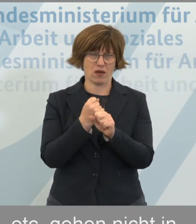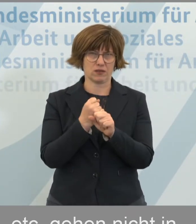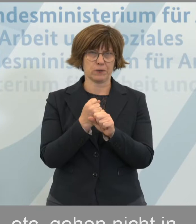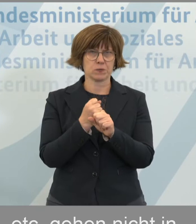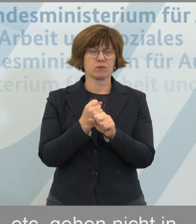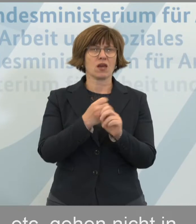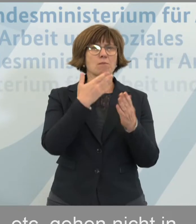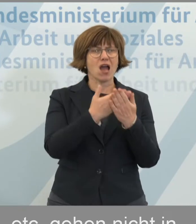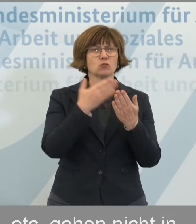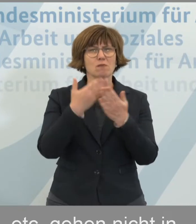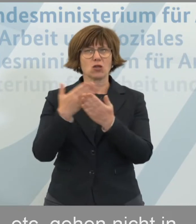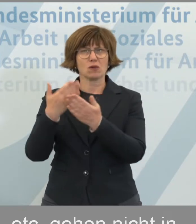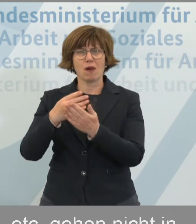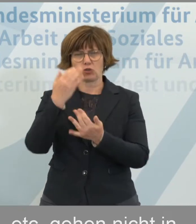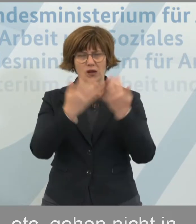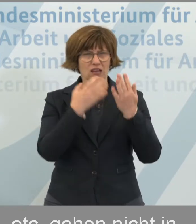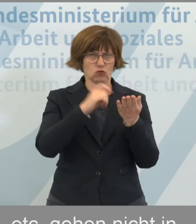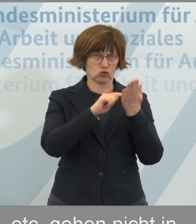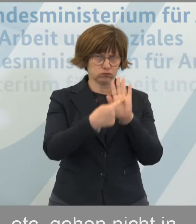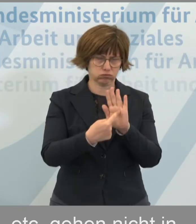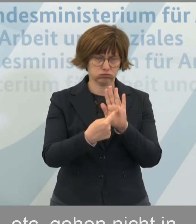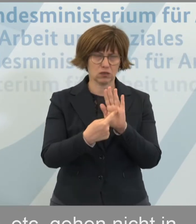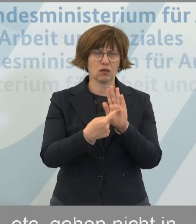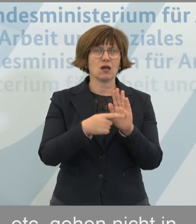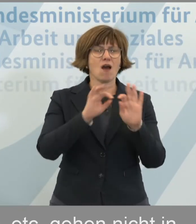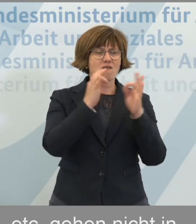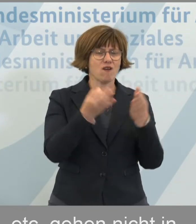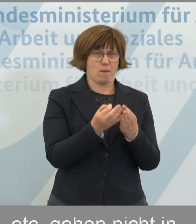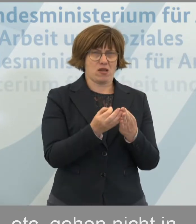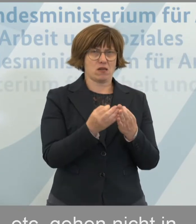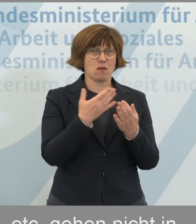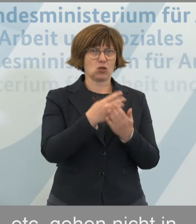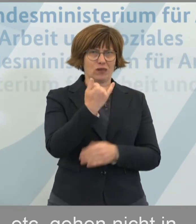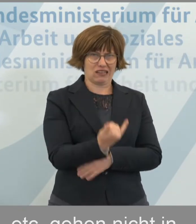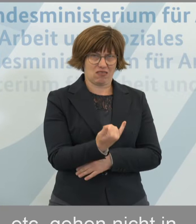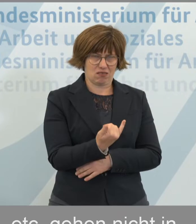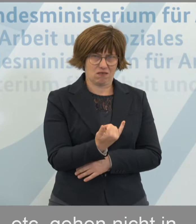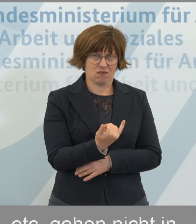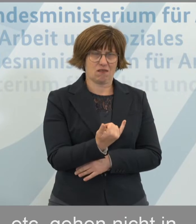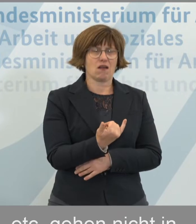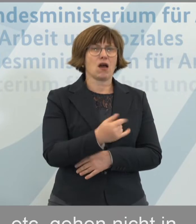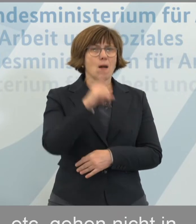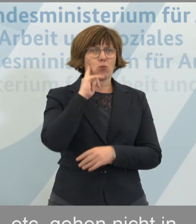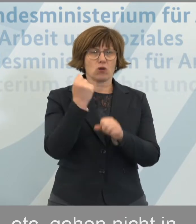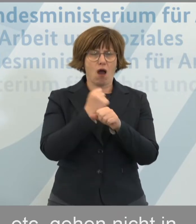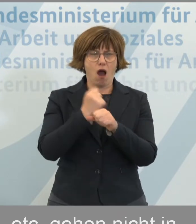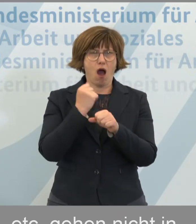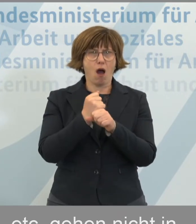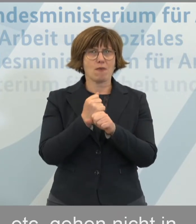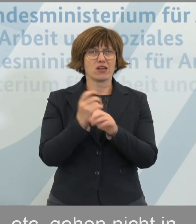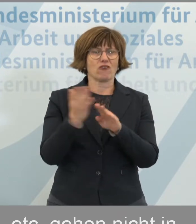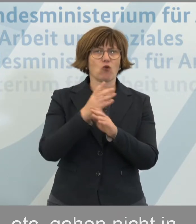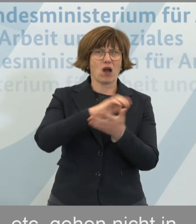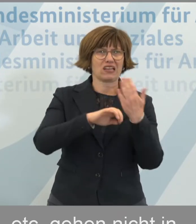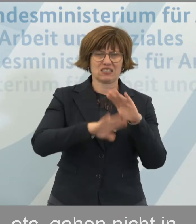Beispielrechnung deutlich zu machen, nehmen wir eine Familie mit Kind. Die Mutter arbeitet vor der